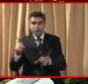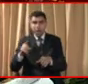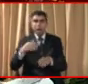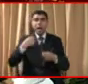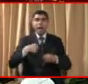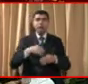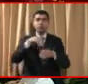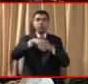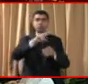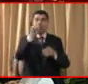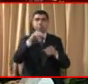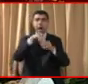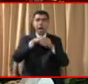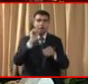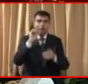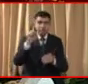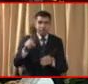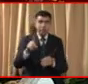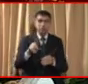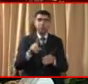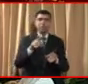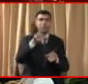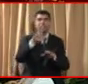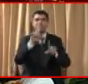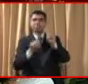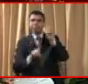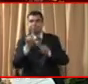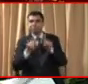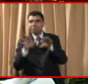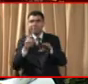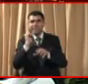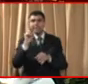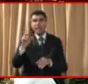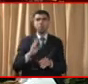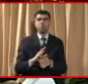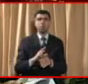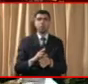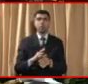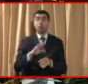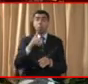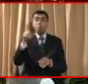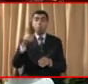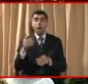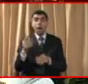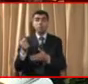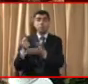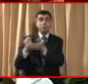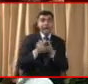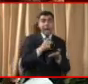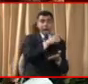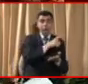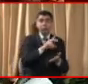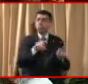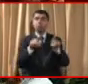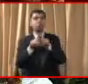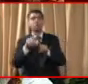عنده ربما مبادرات اكثر من واحد اخر، عنده كيدبر على الامكانيات الى اخره، ربما كيكون عنده تفوق على واحد اللي غير جالس وما كيدير والو.